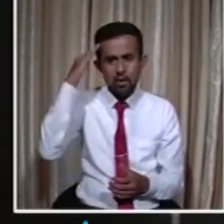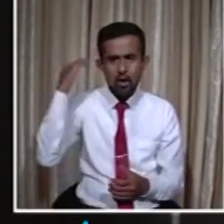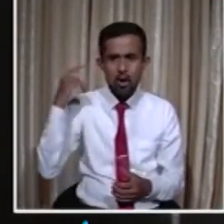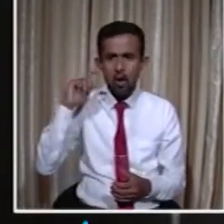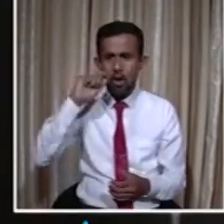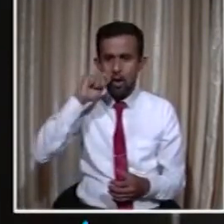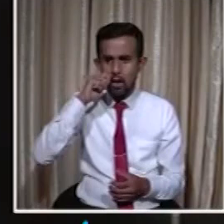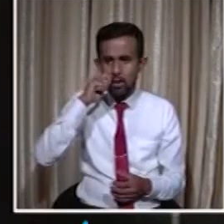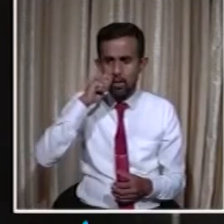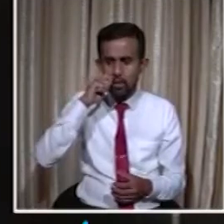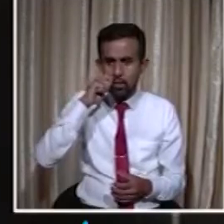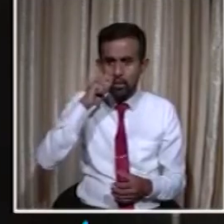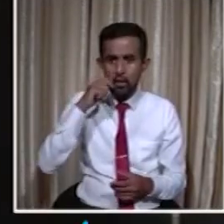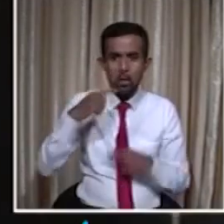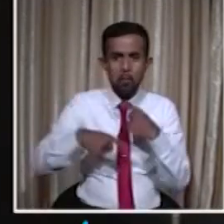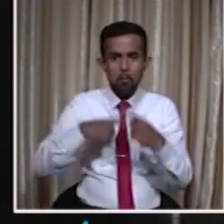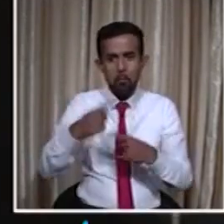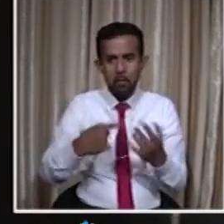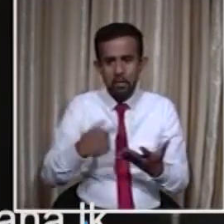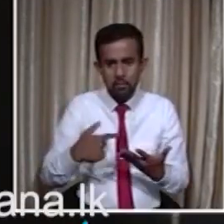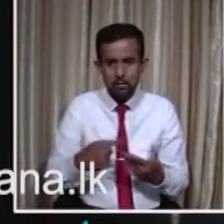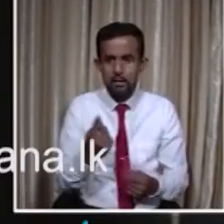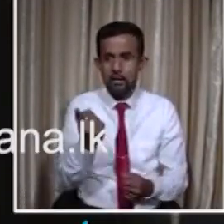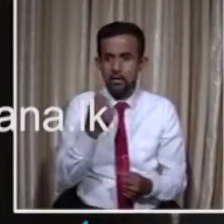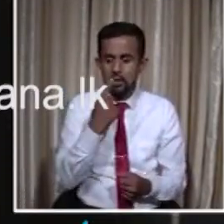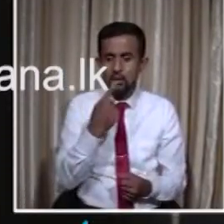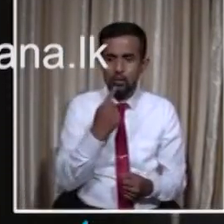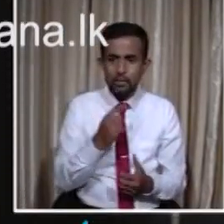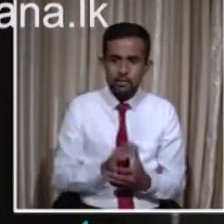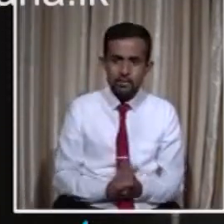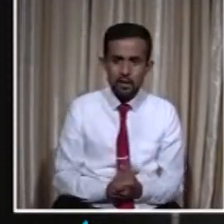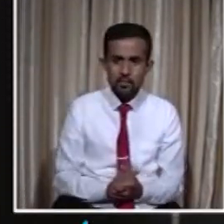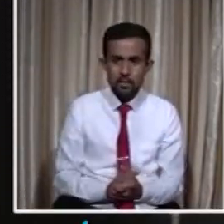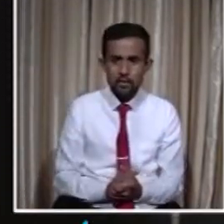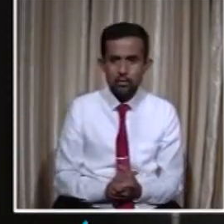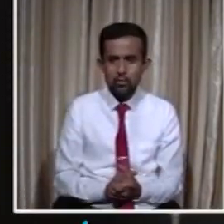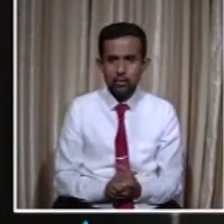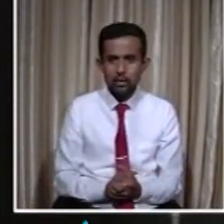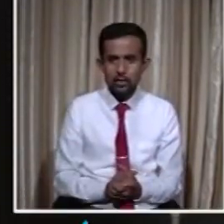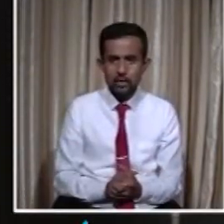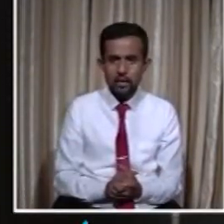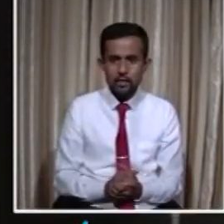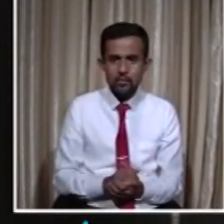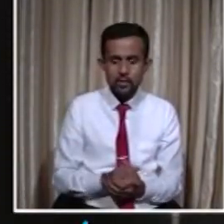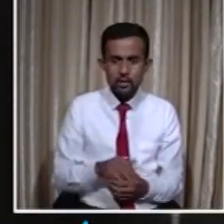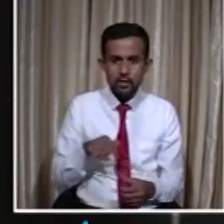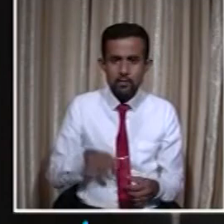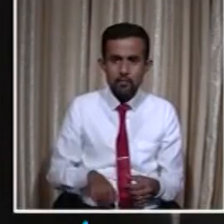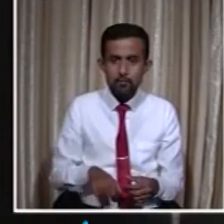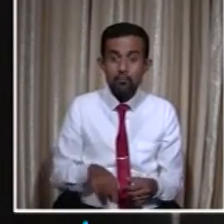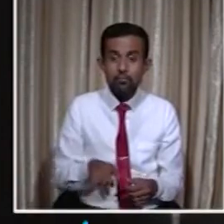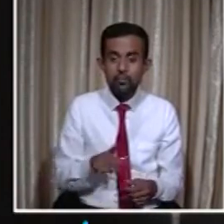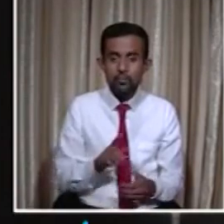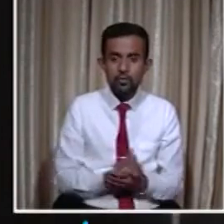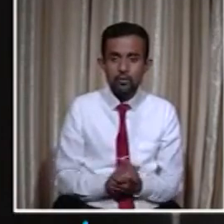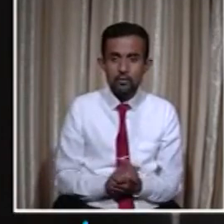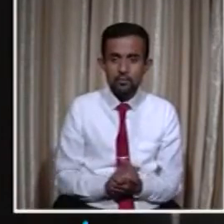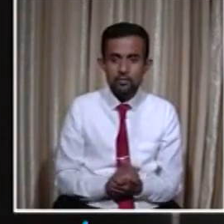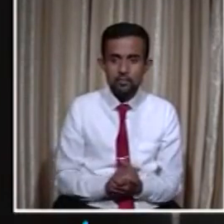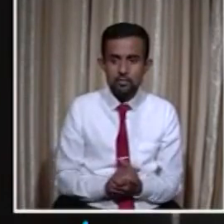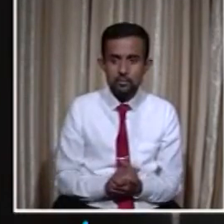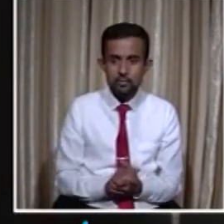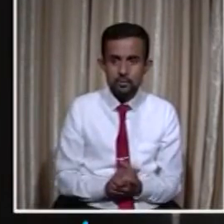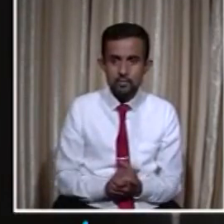ආපු දේවල් ගැන කිව්වා, පරම්පරාවෙන් ආපු ඒවා ගැන කිව්වා. ඉතින් මේ හැම එකක් අස්සෙම ඉතින් හොරගම් කරපු අයත් ඇති, බොහොම